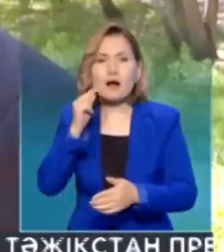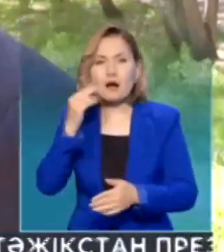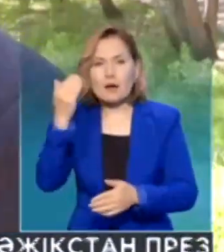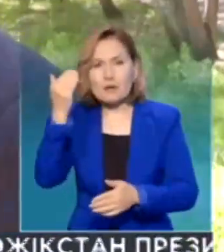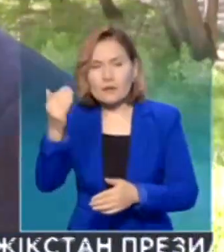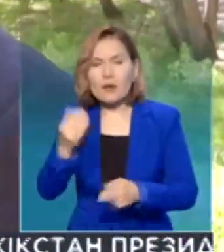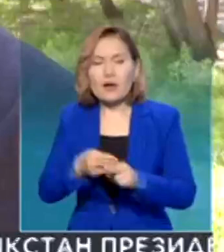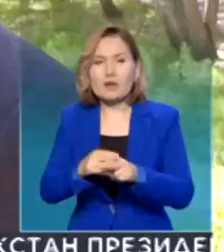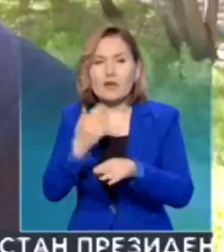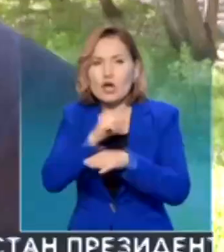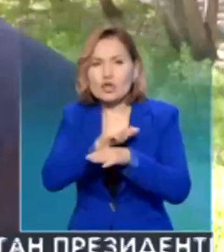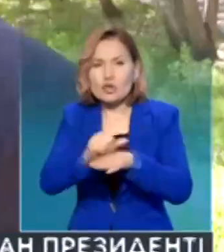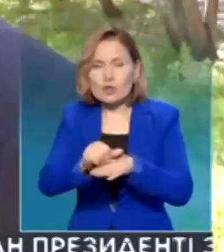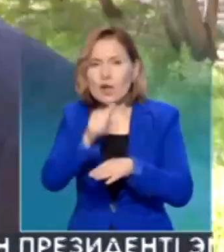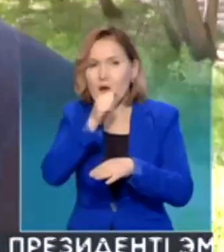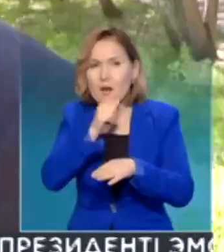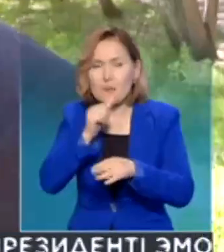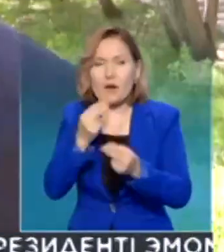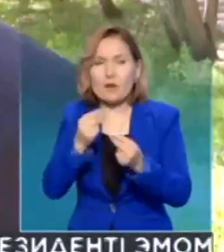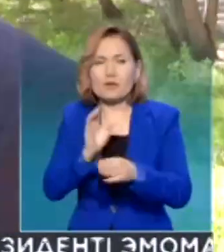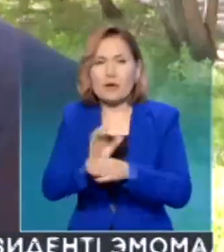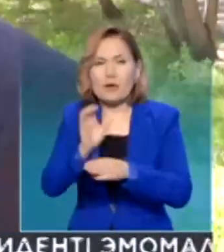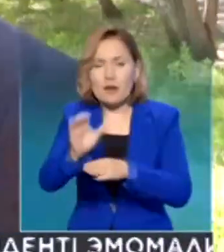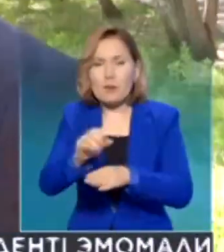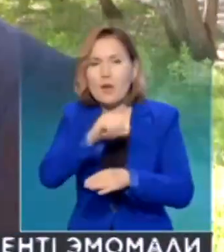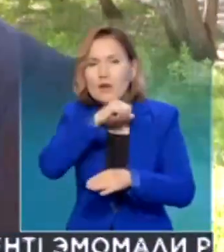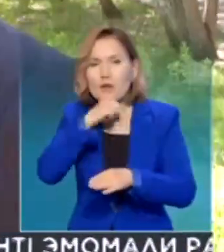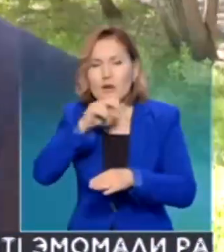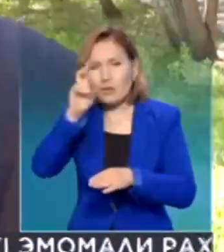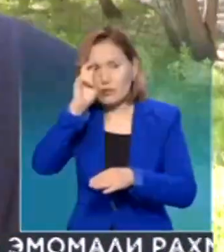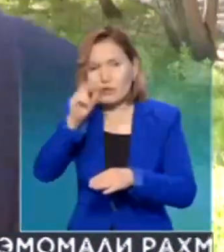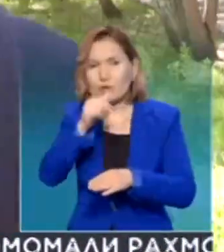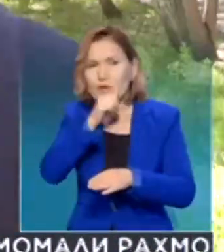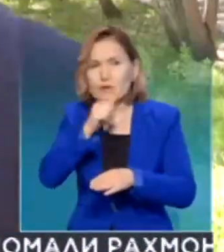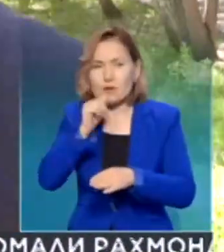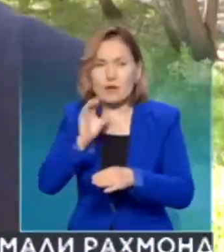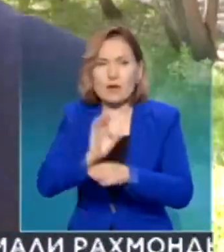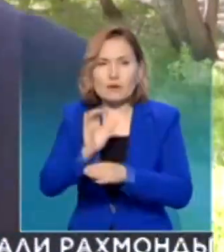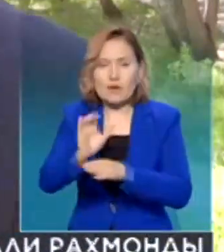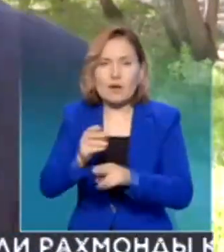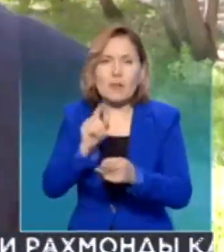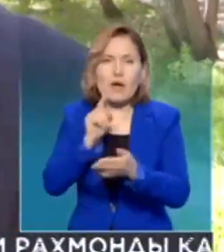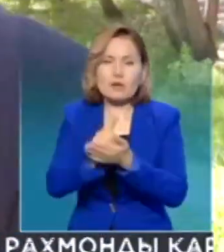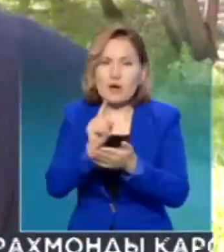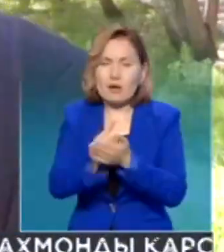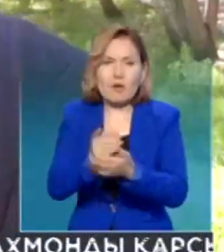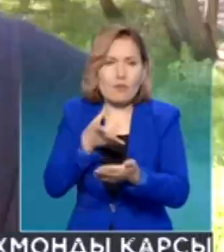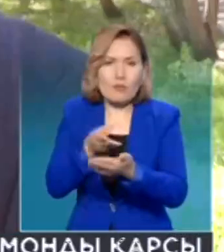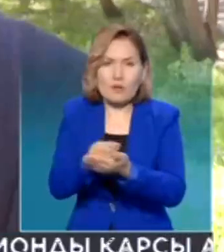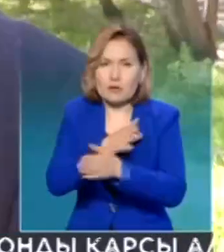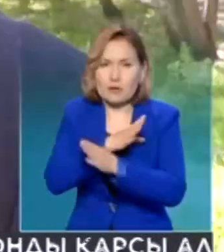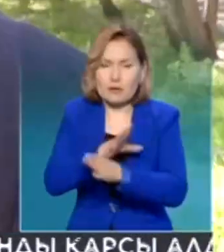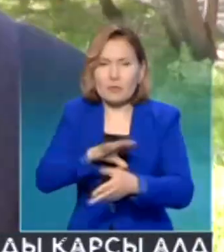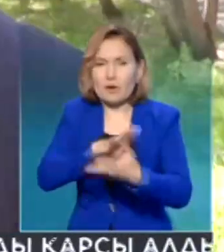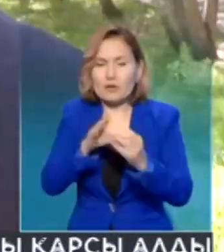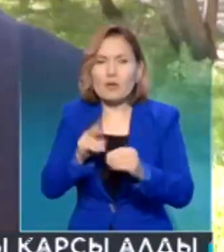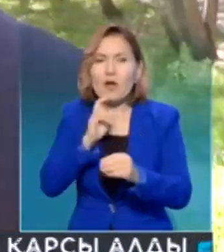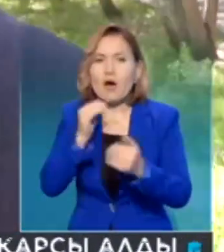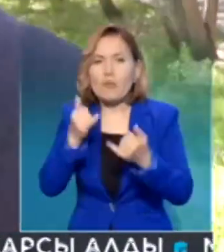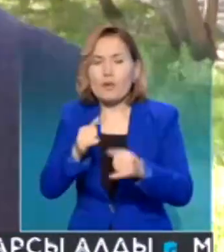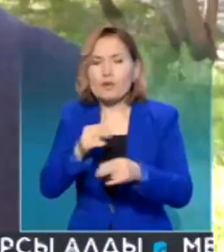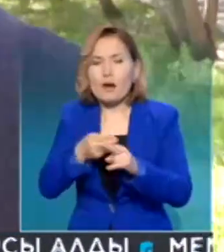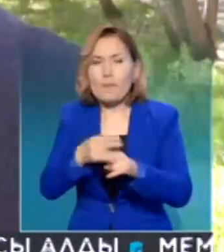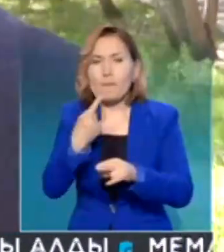компания ашқан адам тауарды құжат түрінде Таиланд ел арқылы жеткізгенін көрсетеді. Өйткені онда салықтық төлемдер мүлдем жоқ. Яғни мұнайдың бір